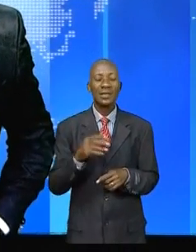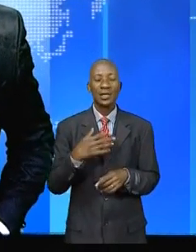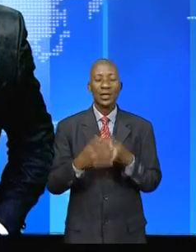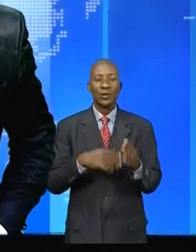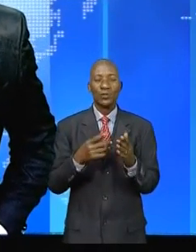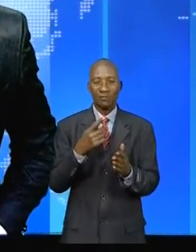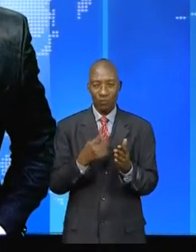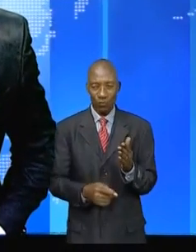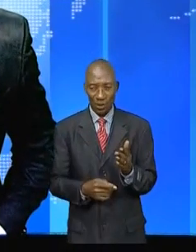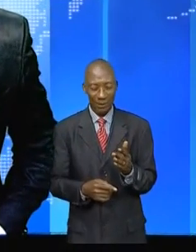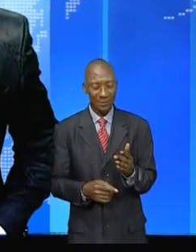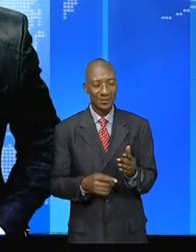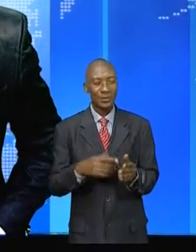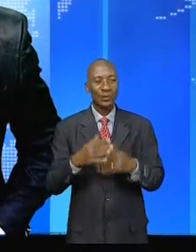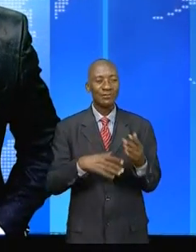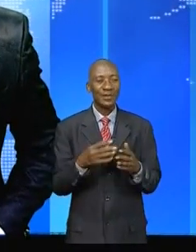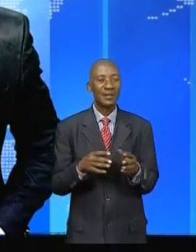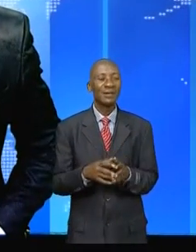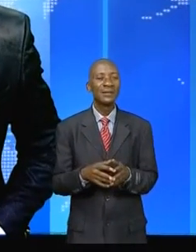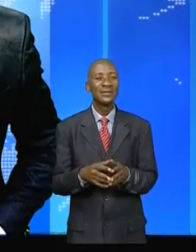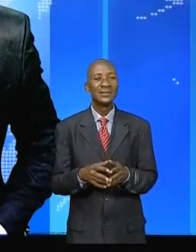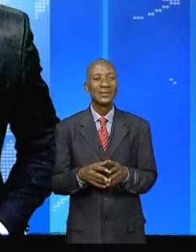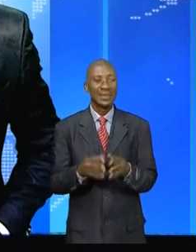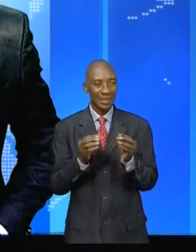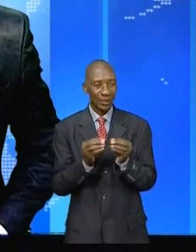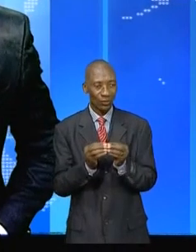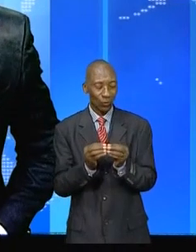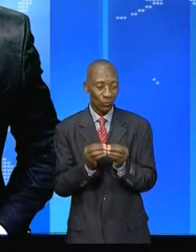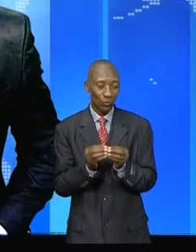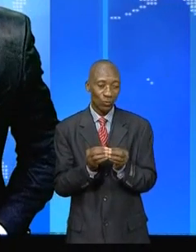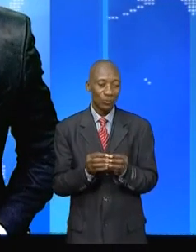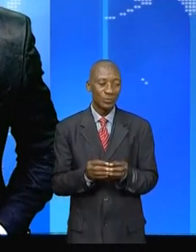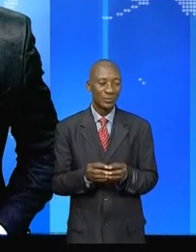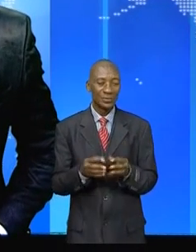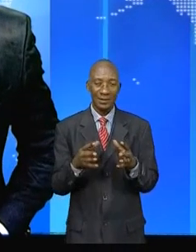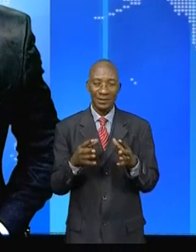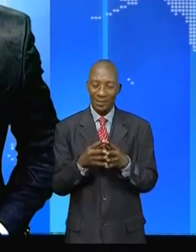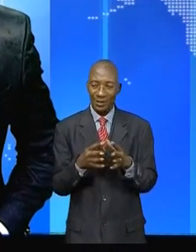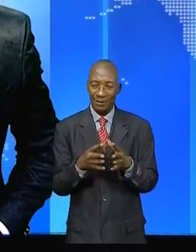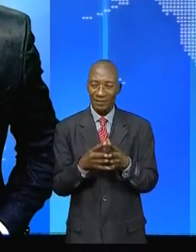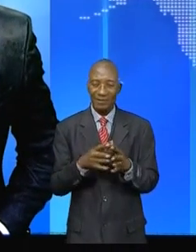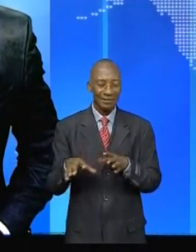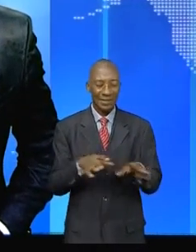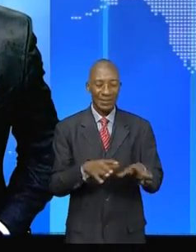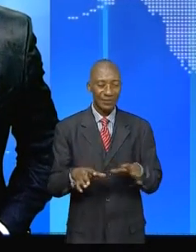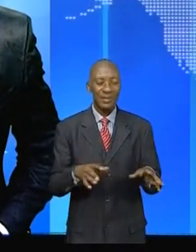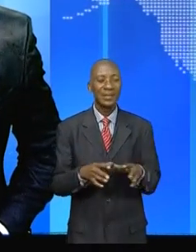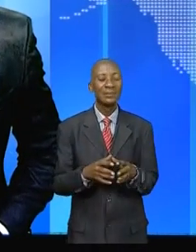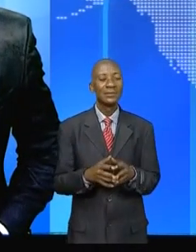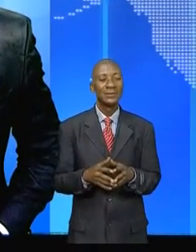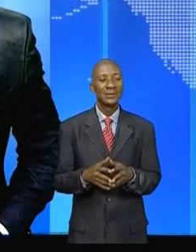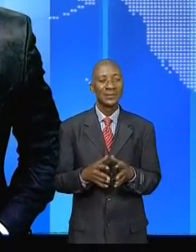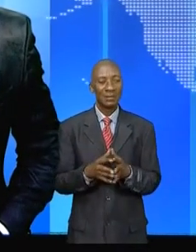été formulées pour la validation des études initiées par l'Office de petites entreprises congolaises,